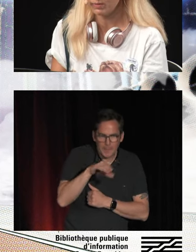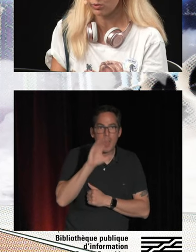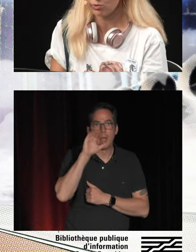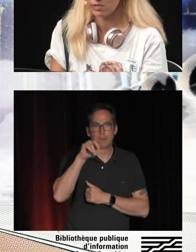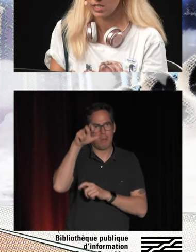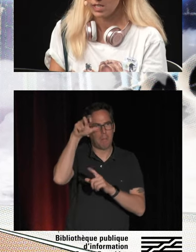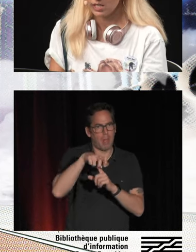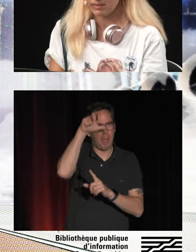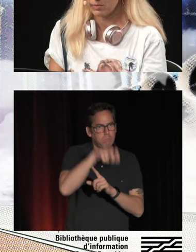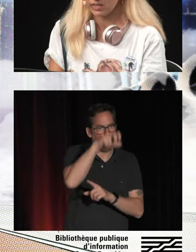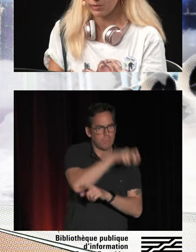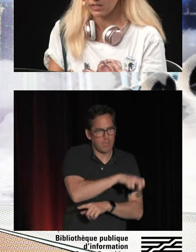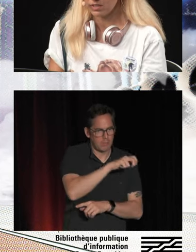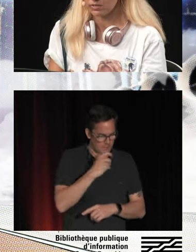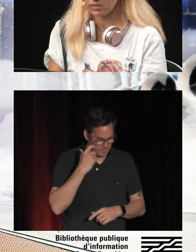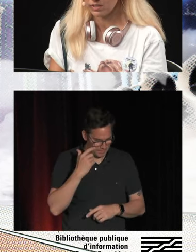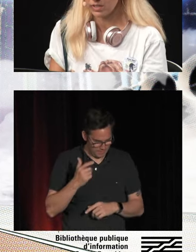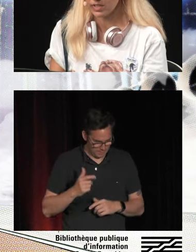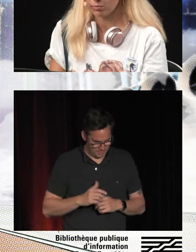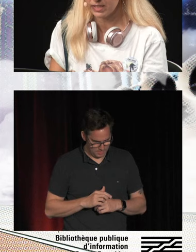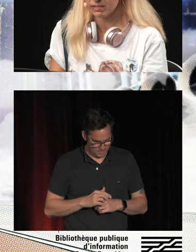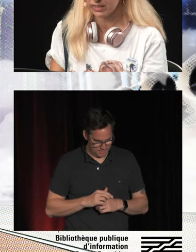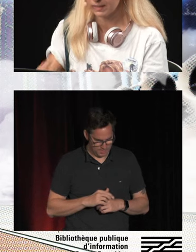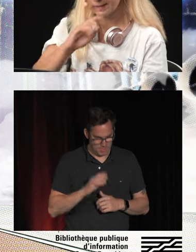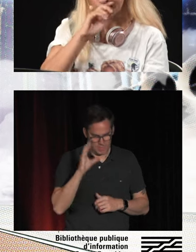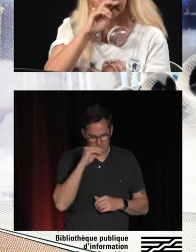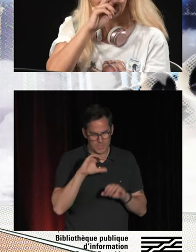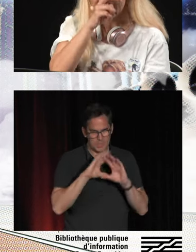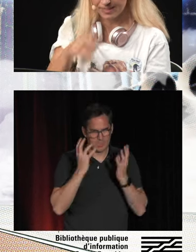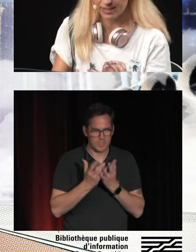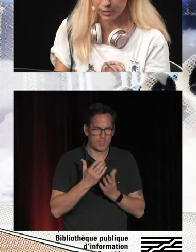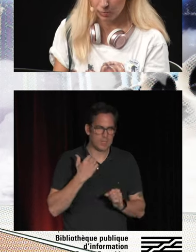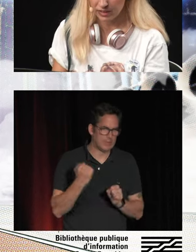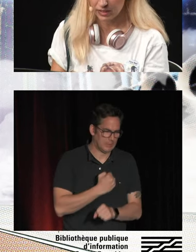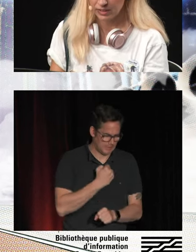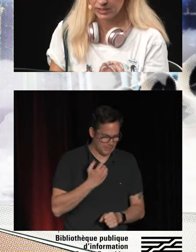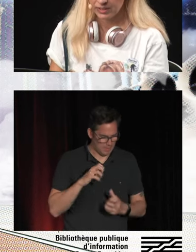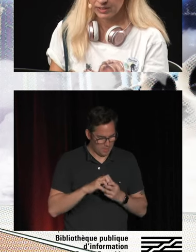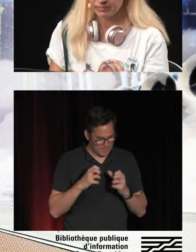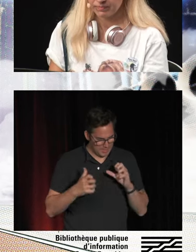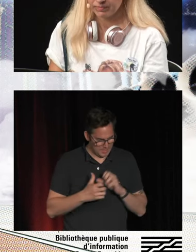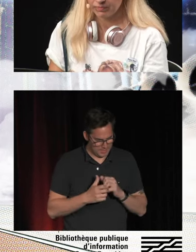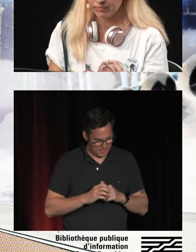nous tomber dessus. Et d'abord il va lancer... Oh non, ah ouais, il y a les boulets, c'est vrai. Ça va être compliqué.